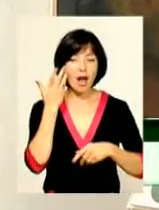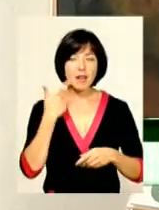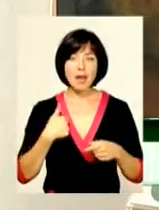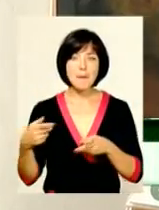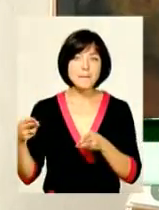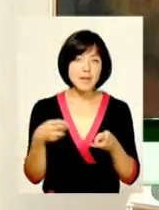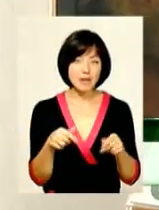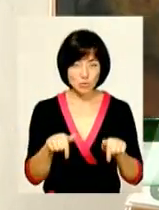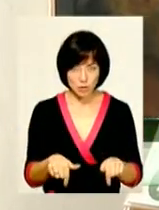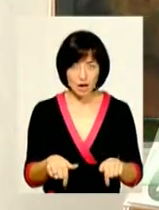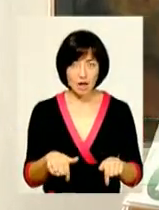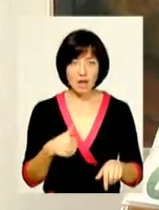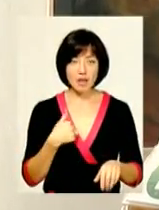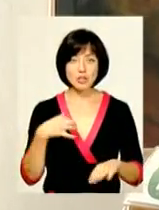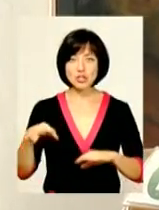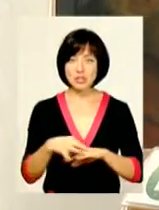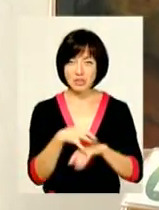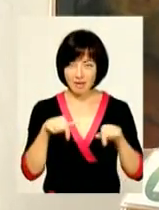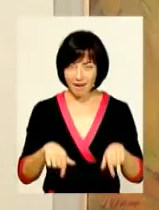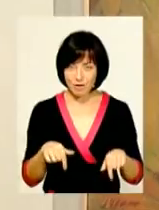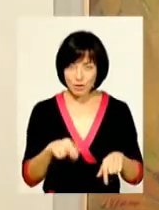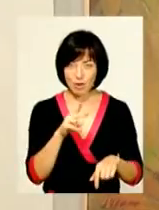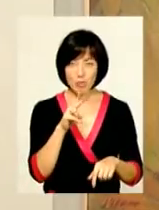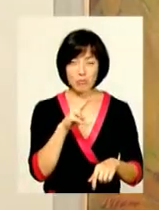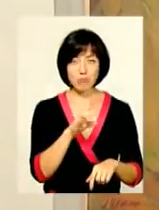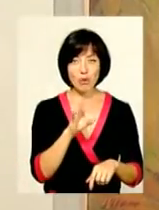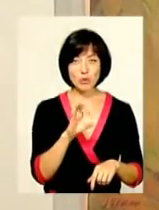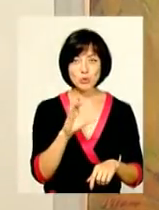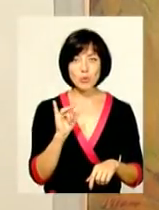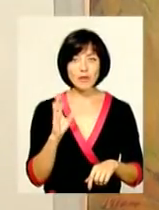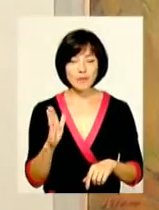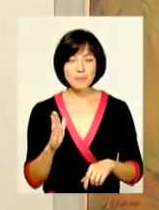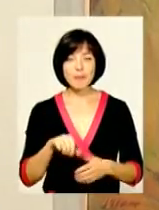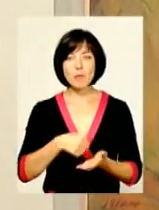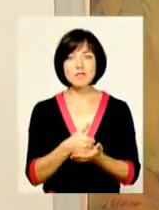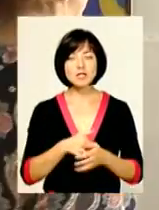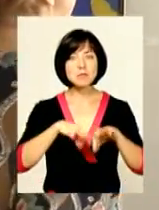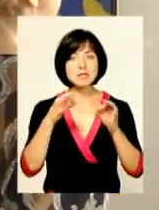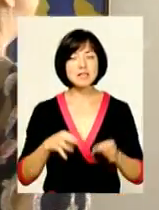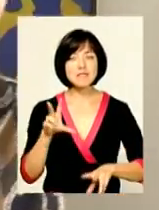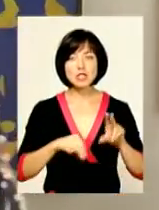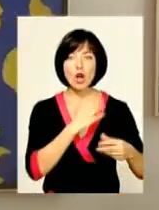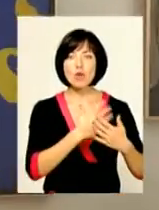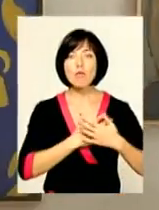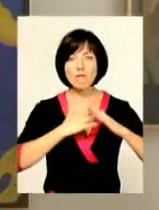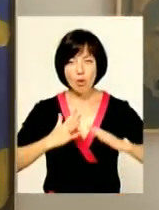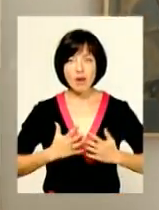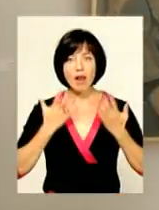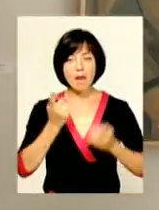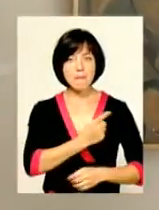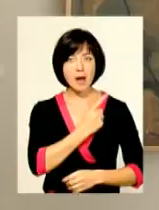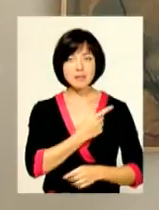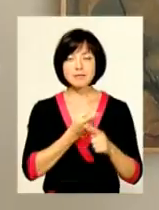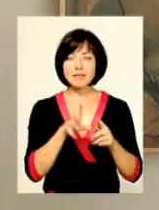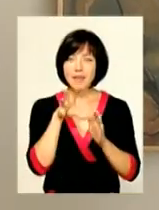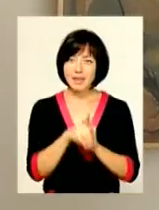сюди, жена відсюди з Проскурова. Найголовнішим у мистецтві художник вважає любов, яка окриляє творця. А вона таїться